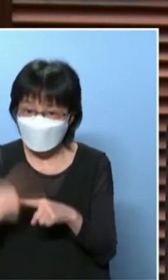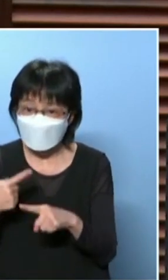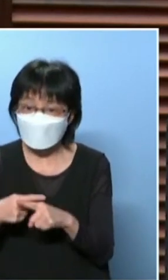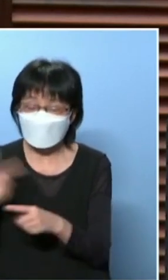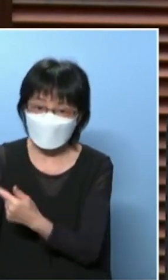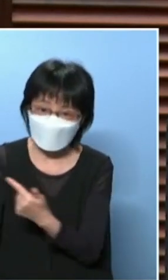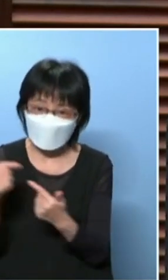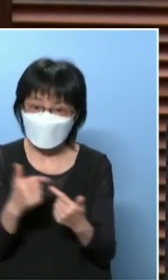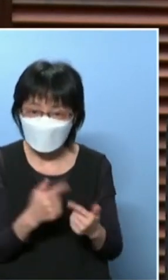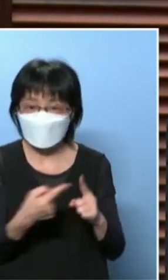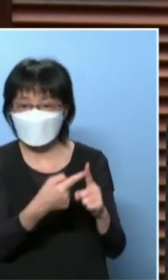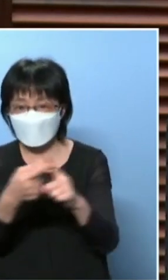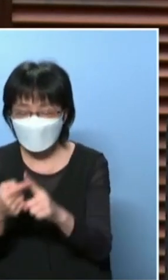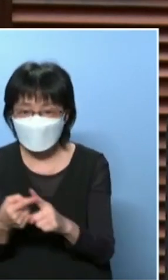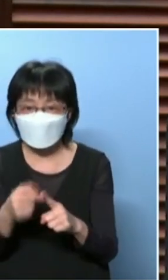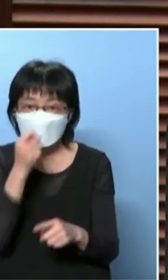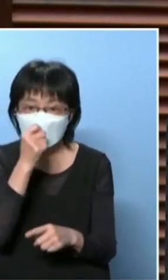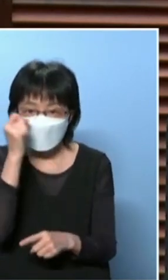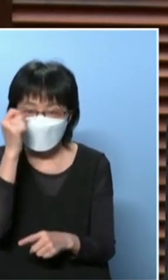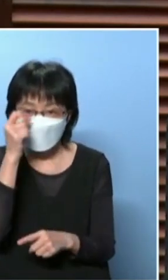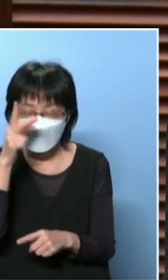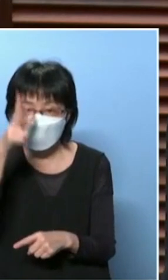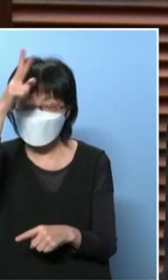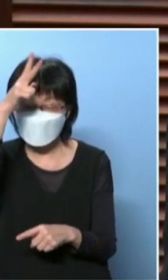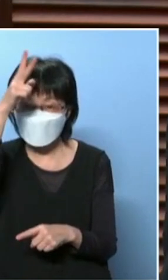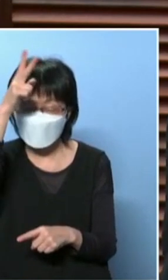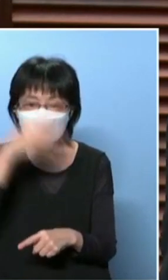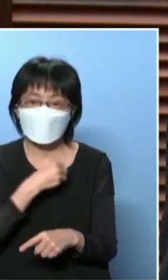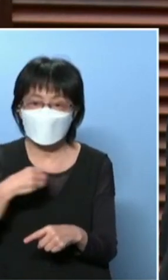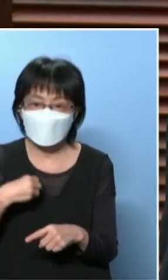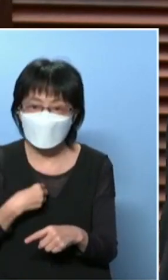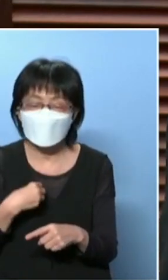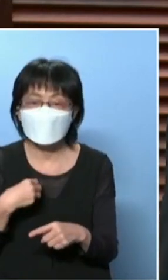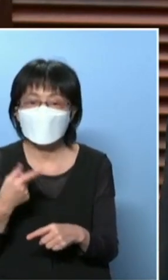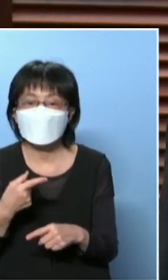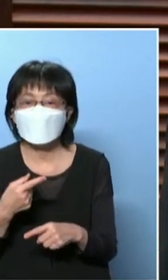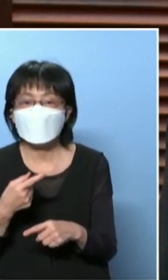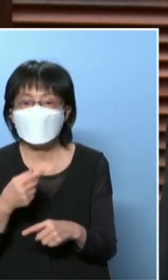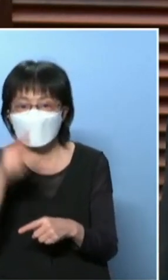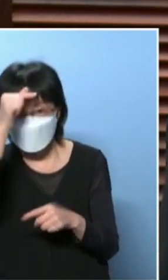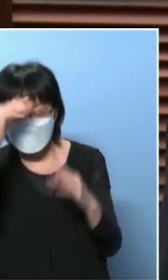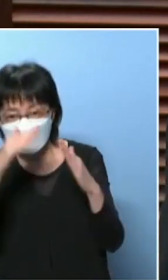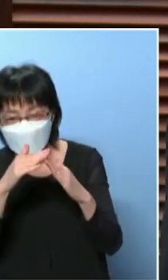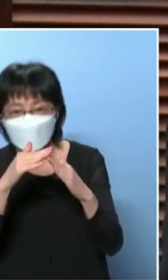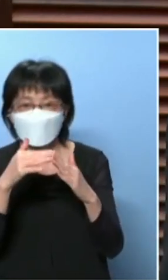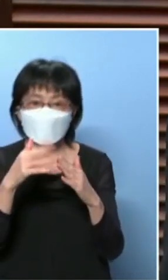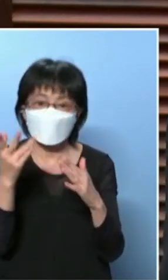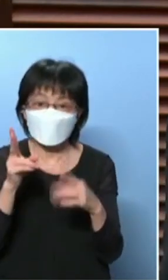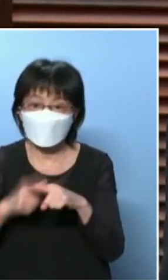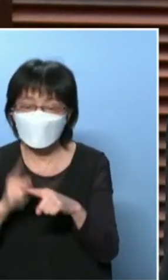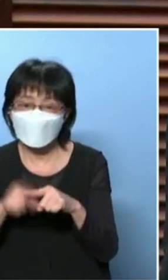市民大眾，特別是我們公營醫療呢，不只是對照顧新冠的病人，我們有很多非新冠的病